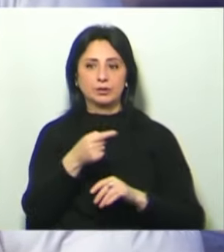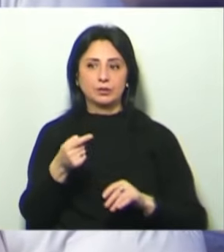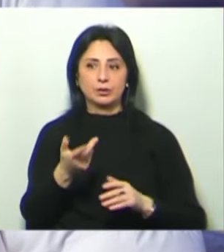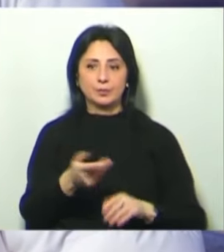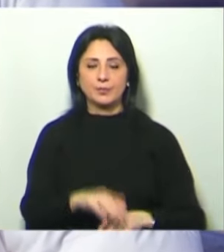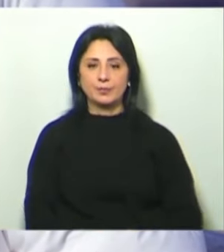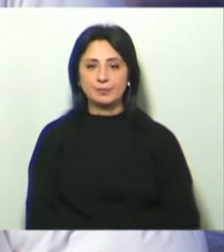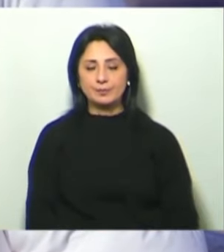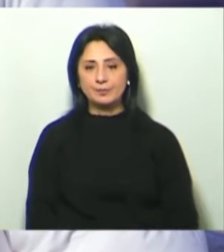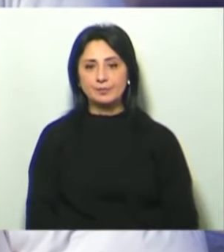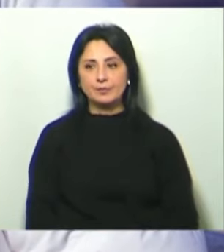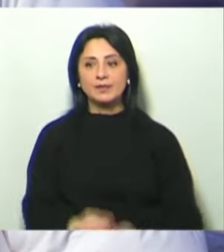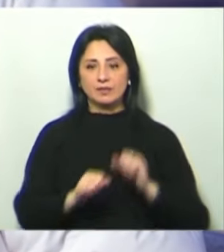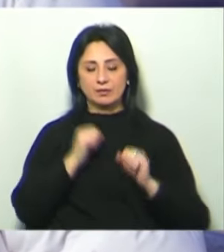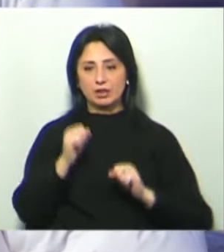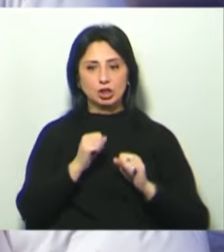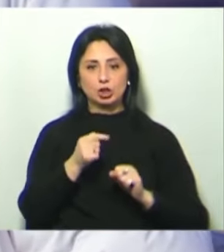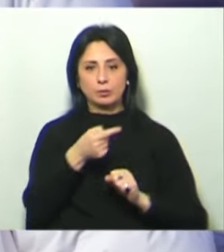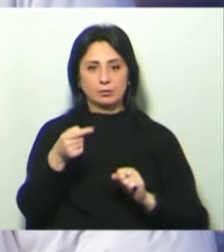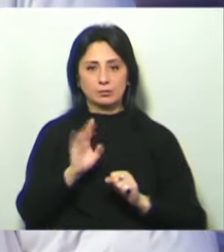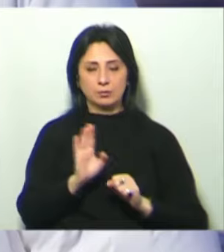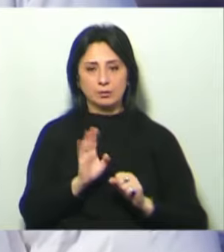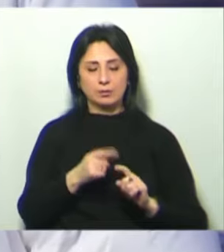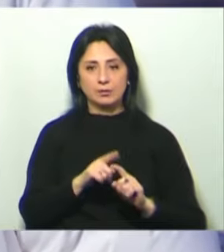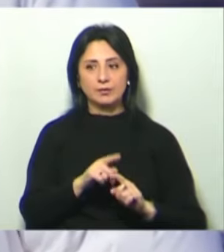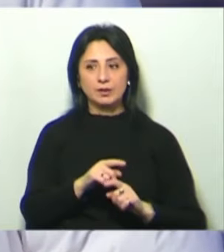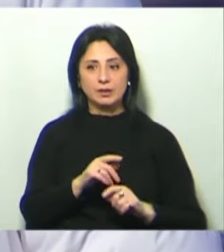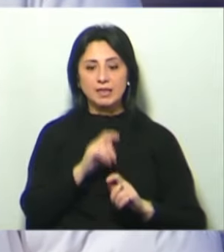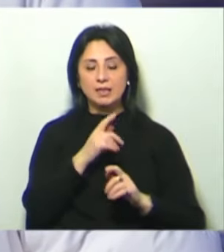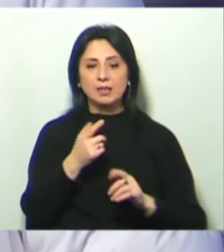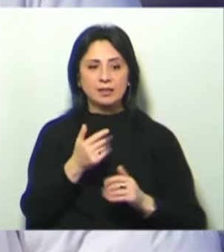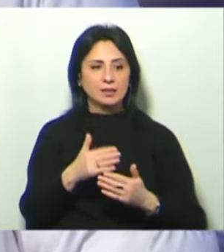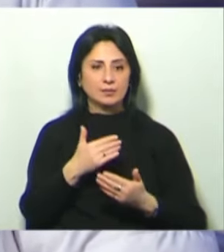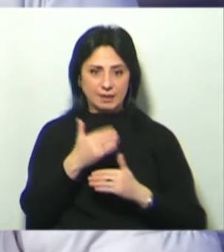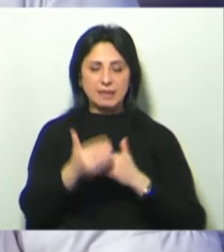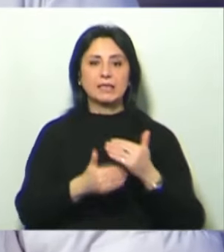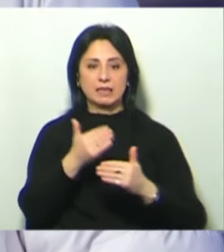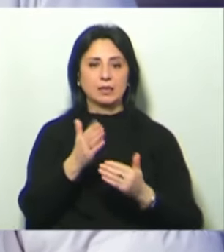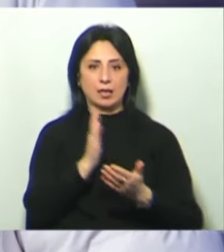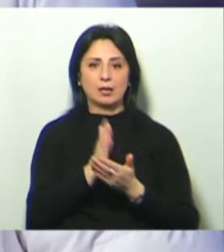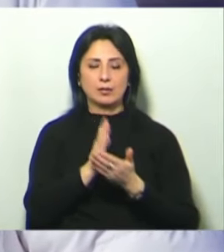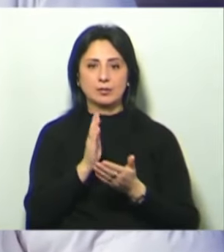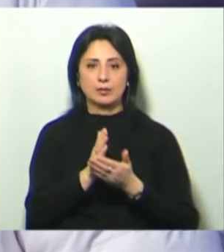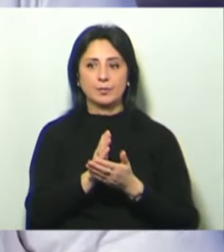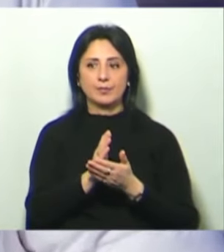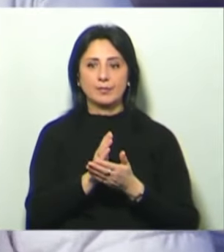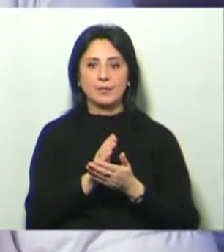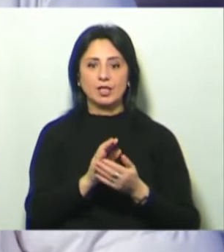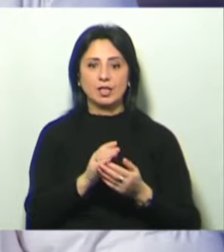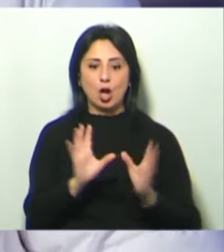ავად არ გახდა ბავშვი, ვცდილობ, რომ არ ჩავაგდებინო. საკმაოდ წინ წავიდა.